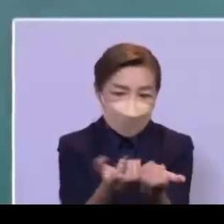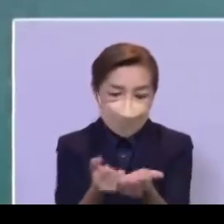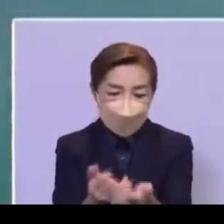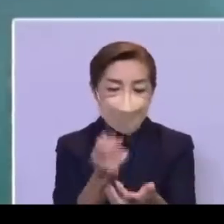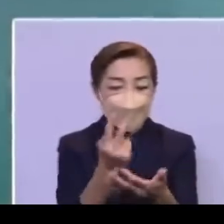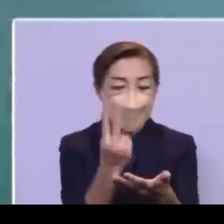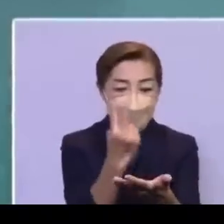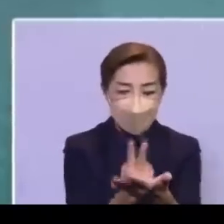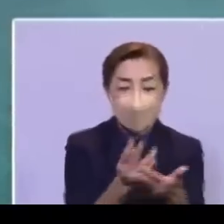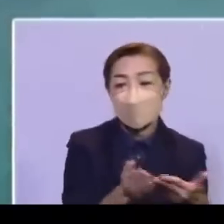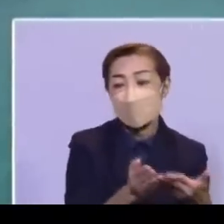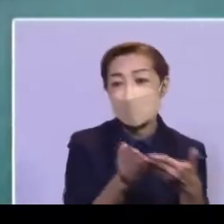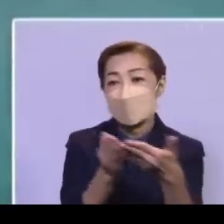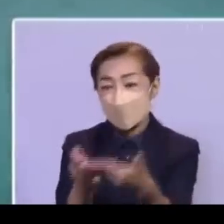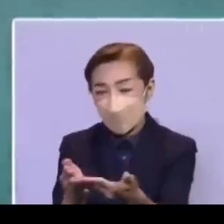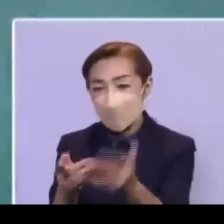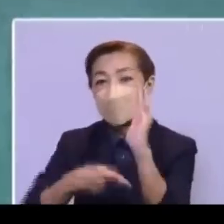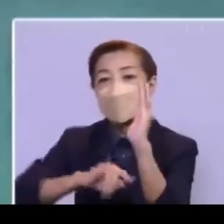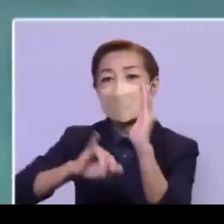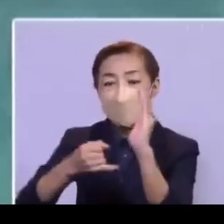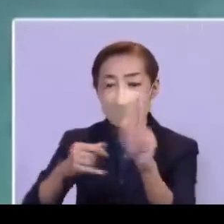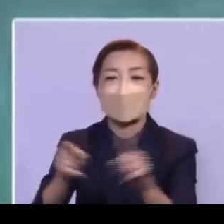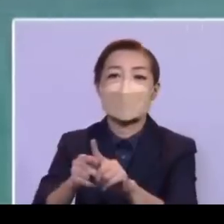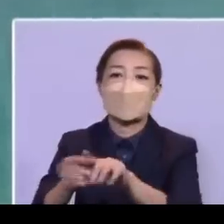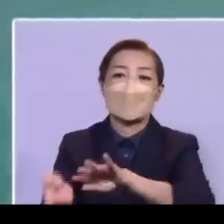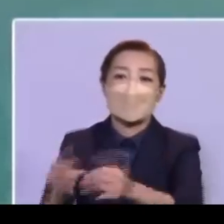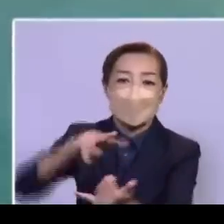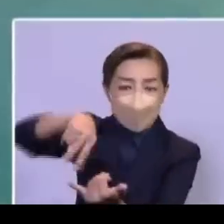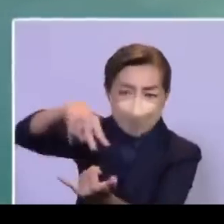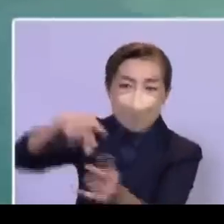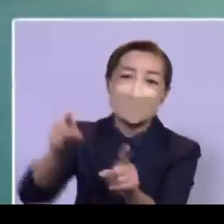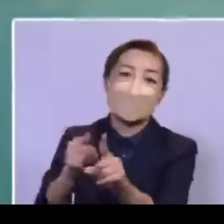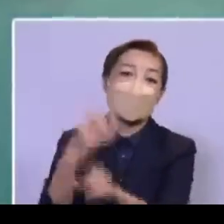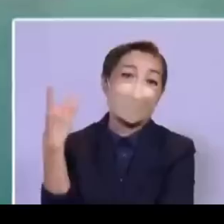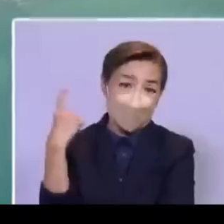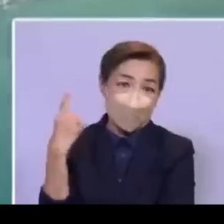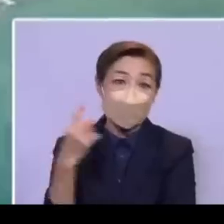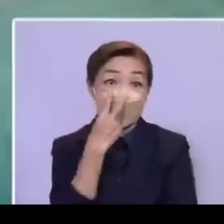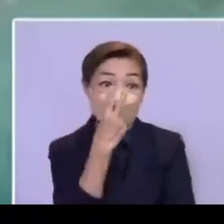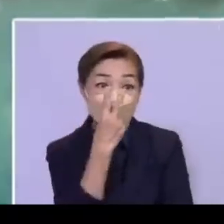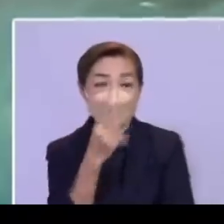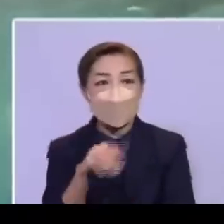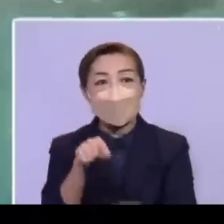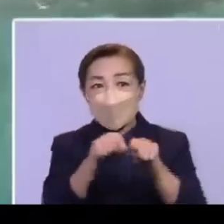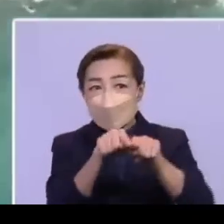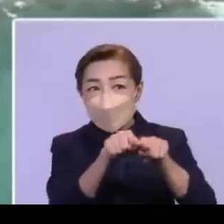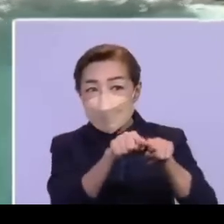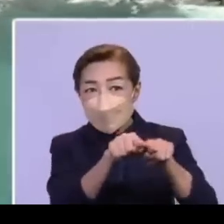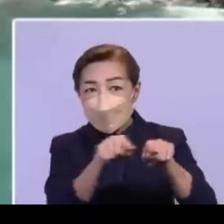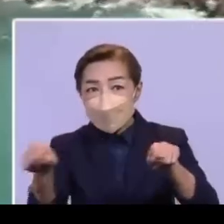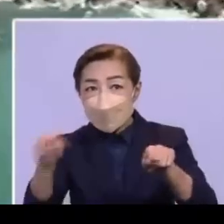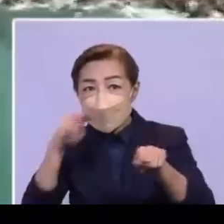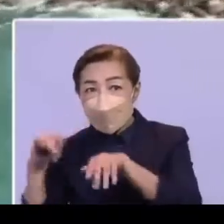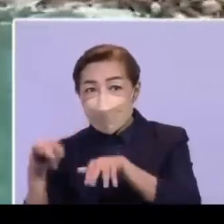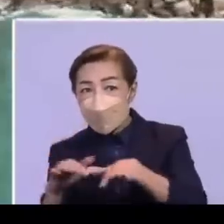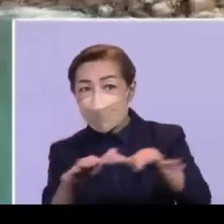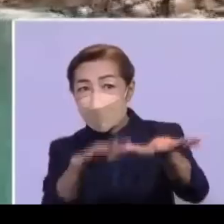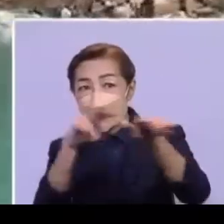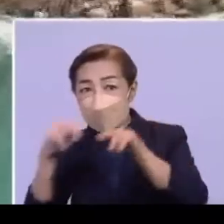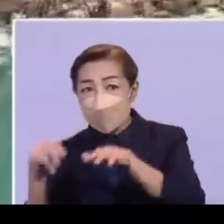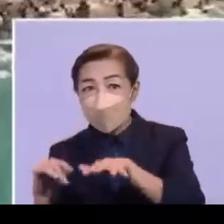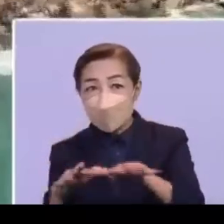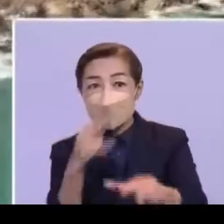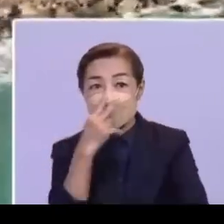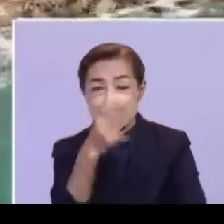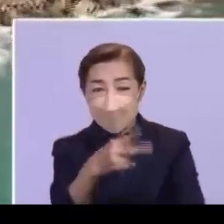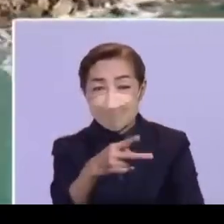ที่อำเภอบางสะพานจังหวัดประจวบคีรีขันธ์เรียบร้อยแล้วนะคะถ้าเกิดว่าดูตามนี้น่าจะเป็นทิศทางของกระแสน้ำที่มัน